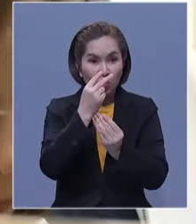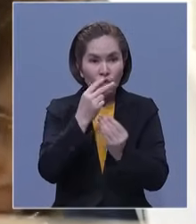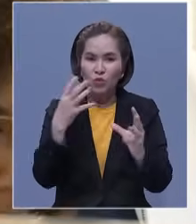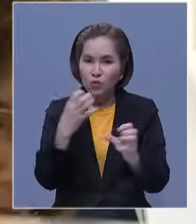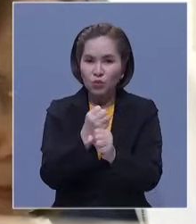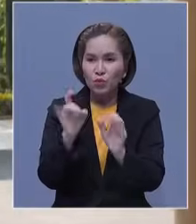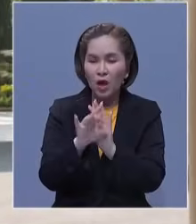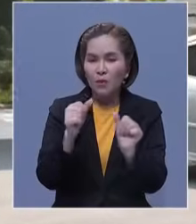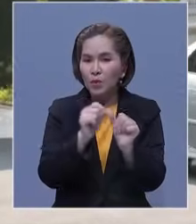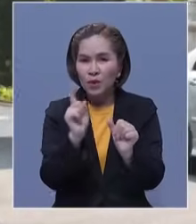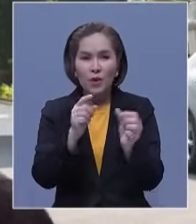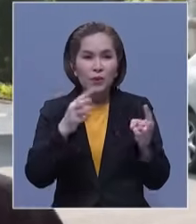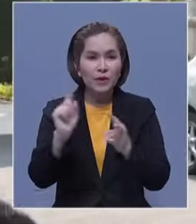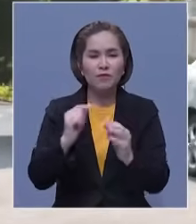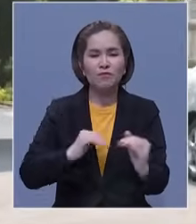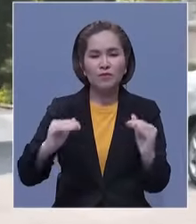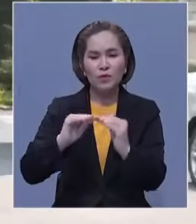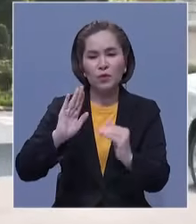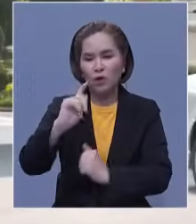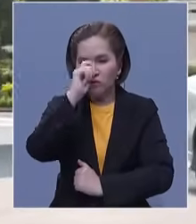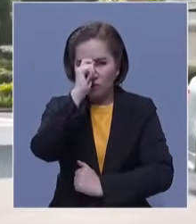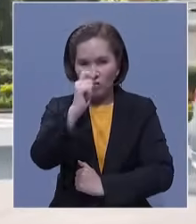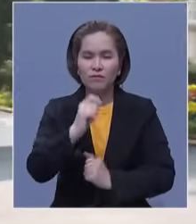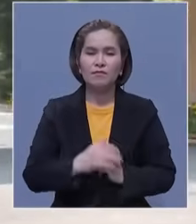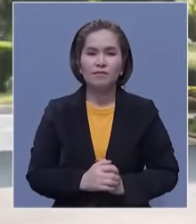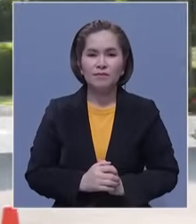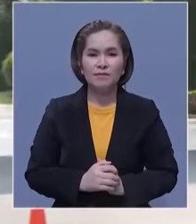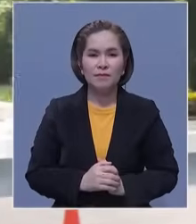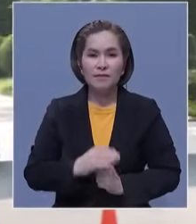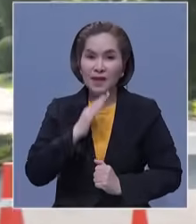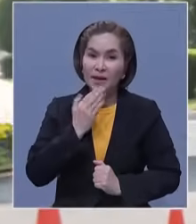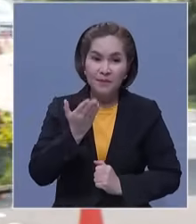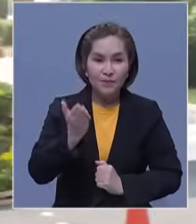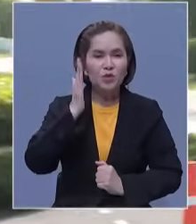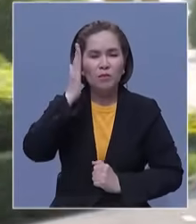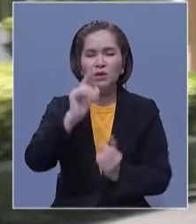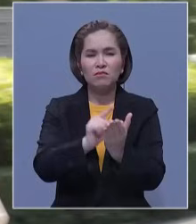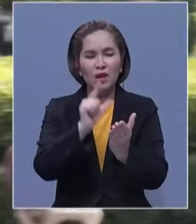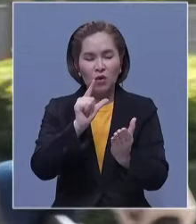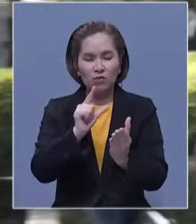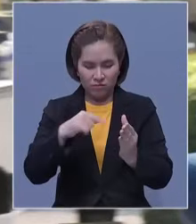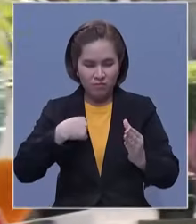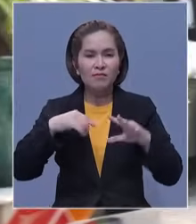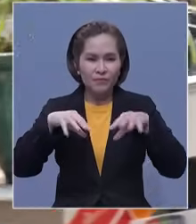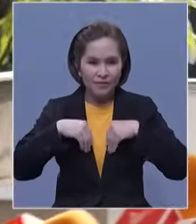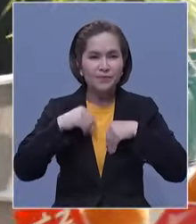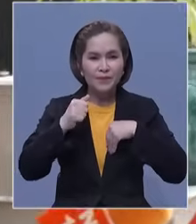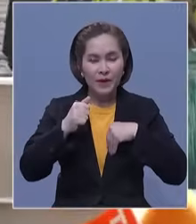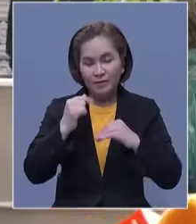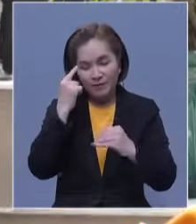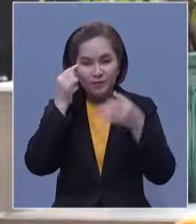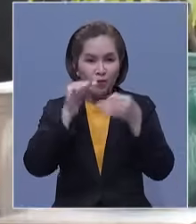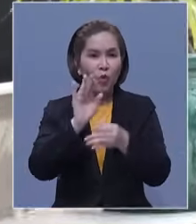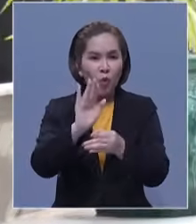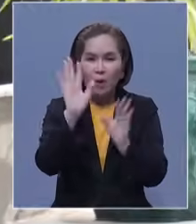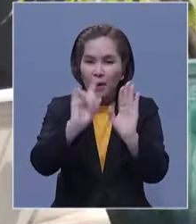สิทธิ์ส่วนบุคคล คุณเอกนัทบอกถ้าคุณกฤษดาจะลาออกเนี่ยตัวเองก็รับได้ก็ต้องเคารพในการตัดสิน